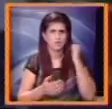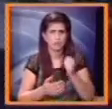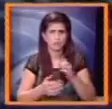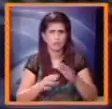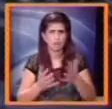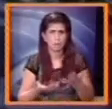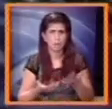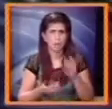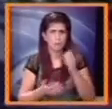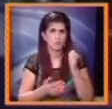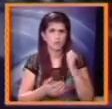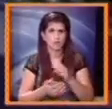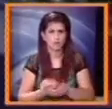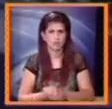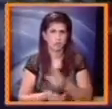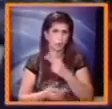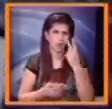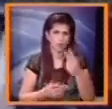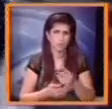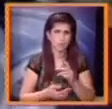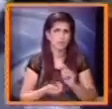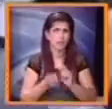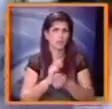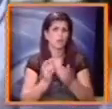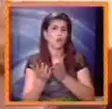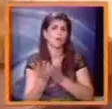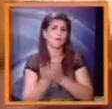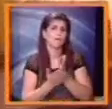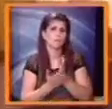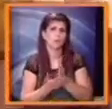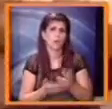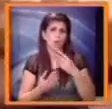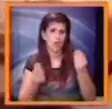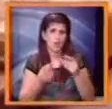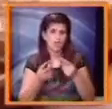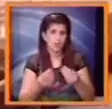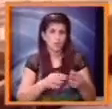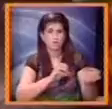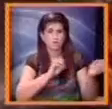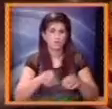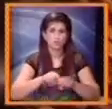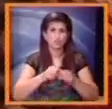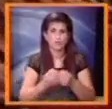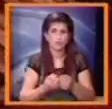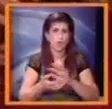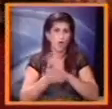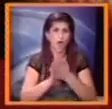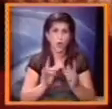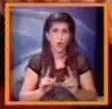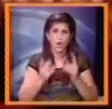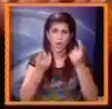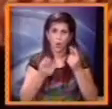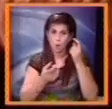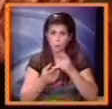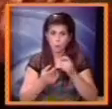עם סכין. כן, עם סכין. בוא נראה. זה כבר הפך לעניין שבשגרה. כל הדברים שהיו פה נשברו. לאחר כל אירוע פלילי